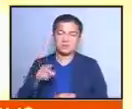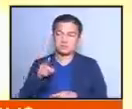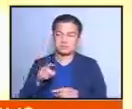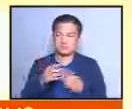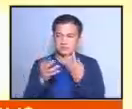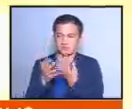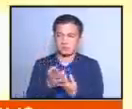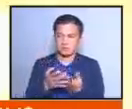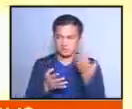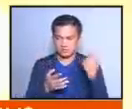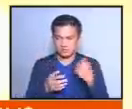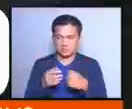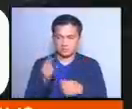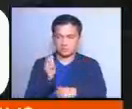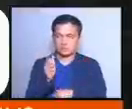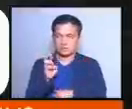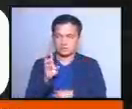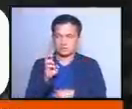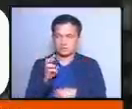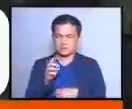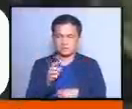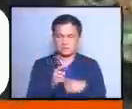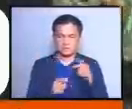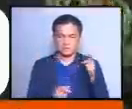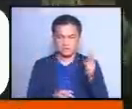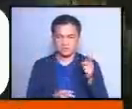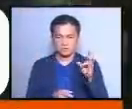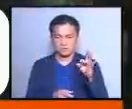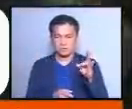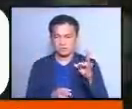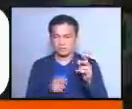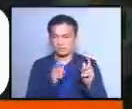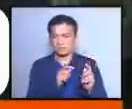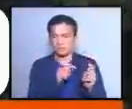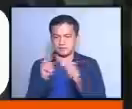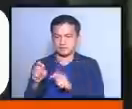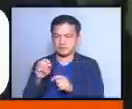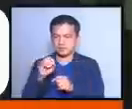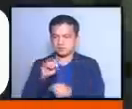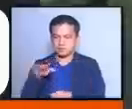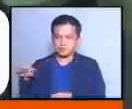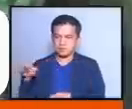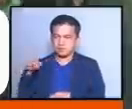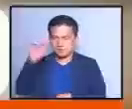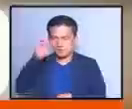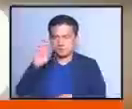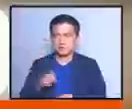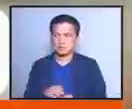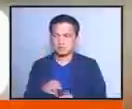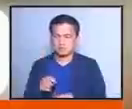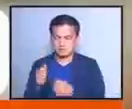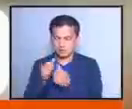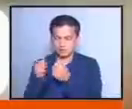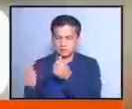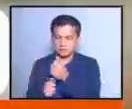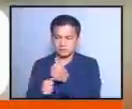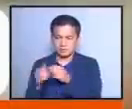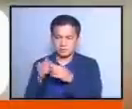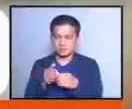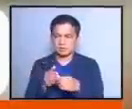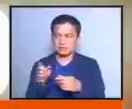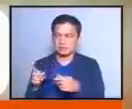nasa selda noong 2016. Taong 2017 naman nang malipat sa Ozame City si Espenido. Sa ilalim ng kanyang